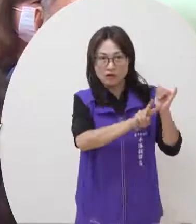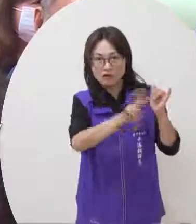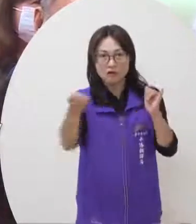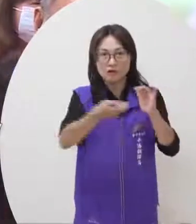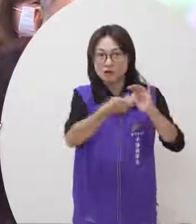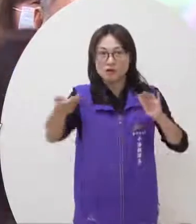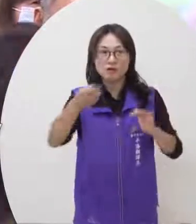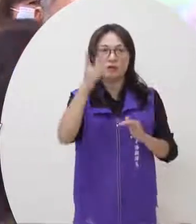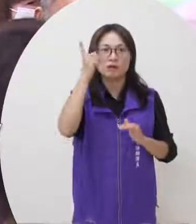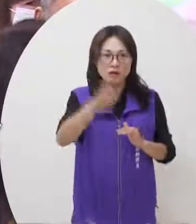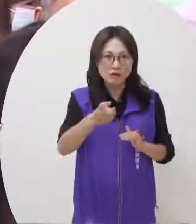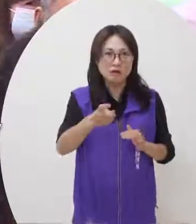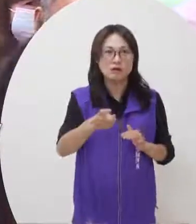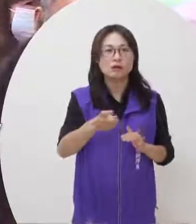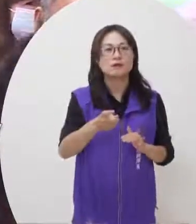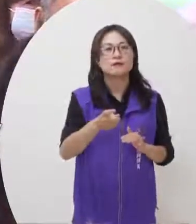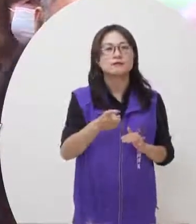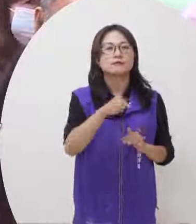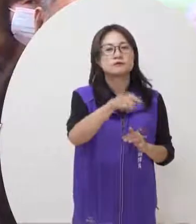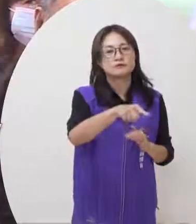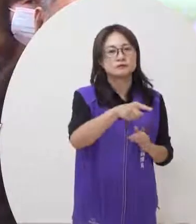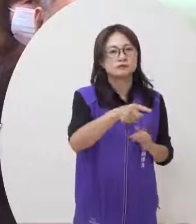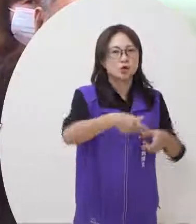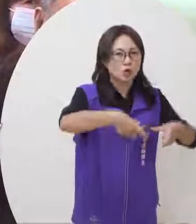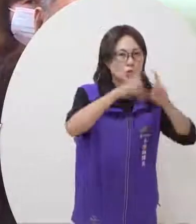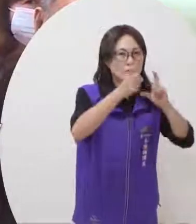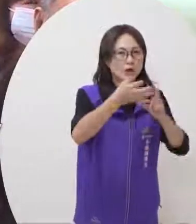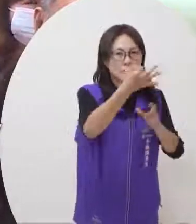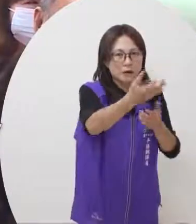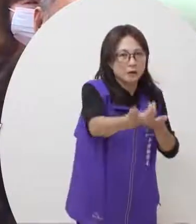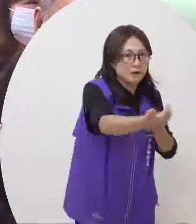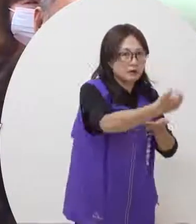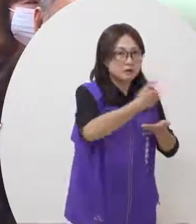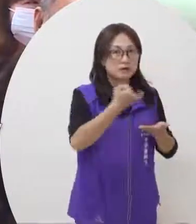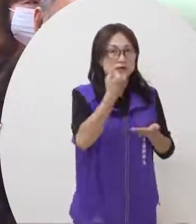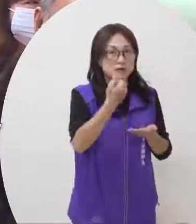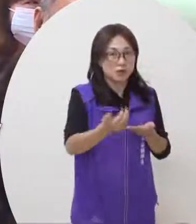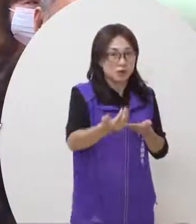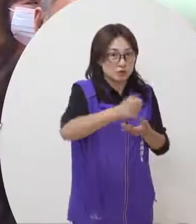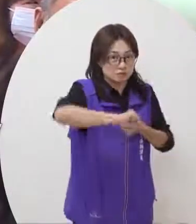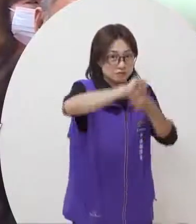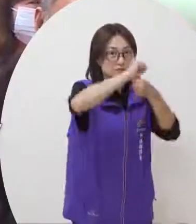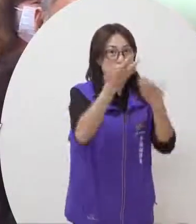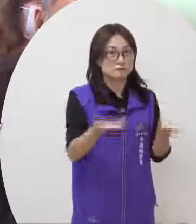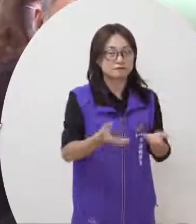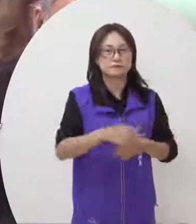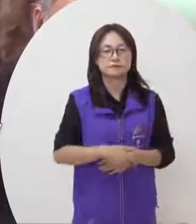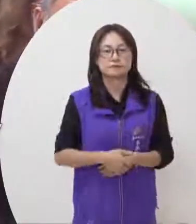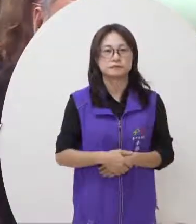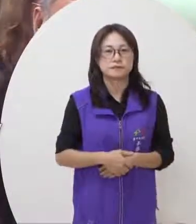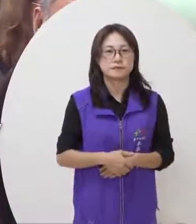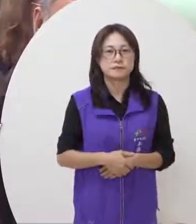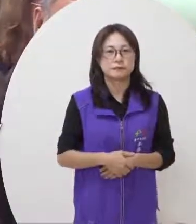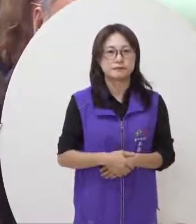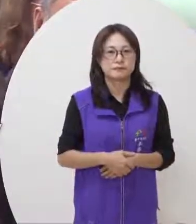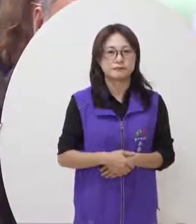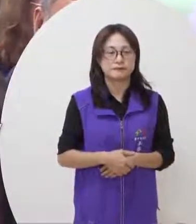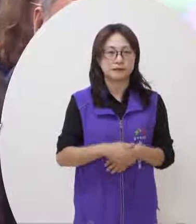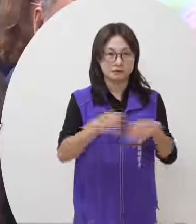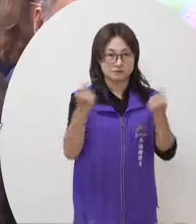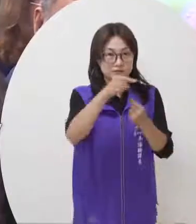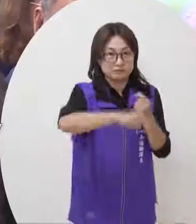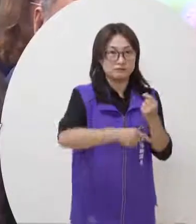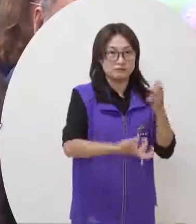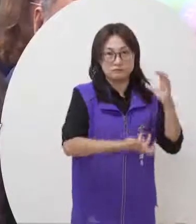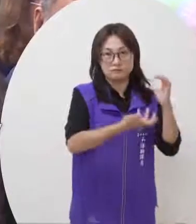回馈金是不是可以多一点？因为据我所知，我们东海火化厂跟